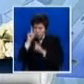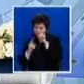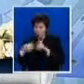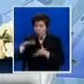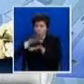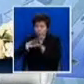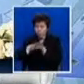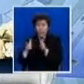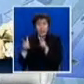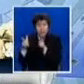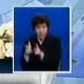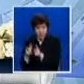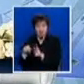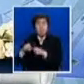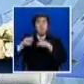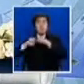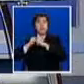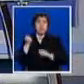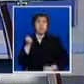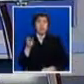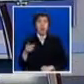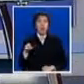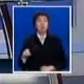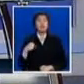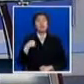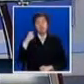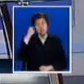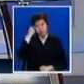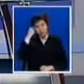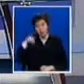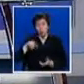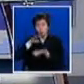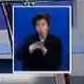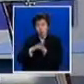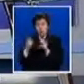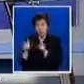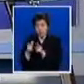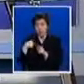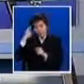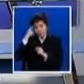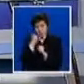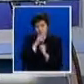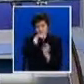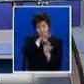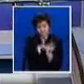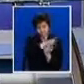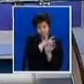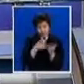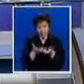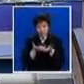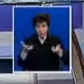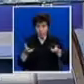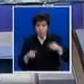โรงเรียนขนาดเล็กนั้นมีปัญหามากที่สุดเพราะฉะนั้นขณะนี้เราก็จะดำเนินการจับทำแผนคงจะแยกเป็น 2ส่วนครับ